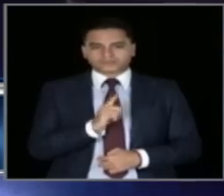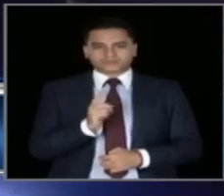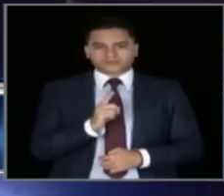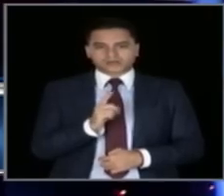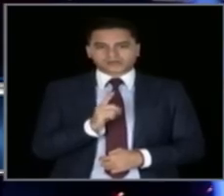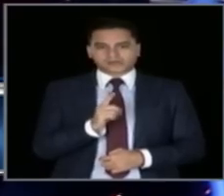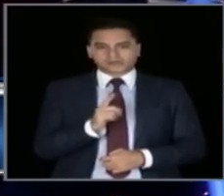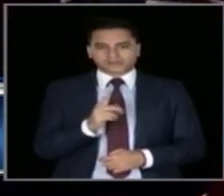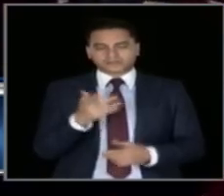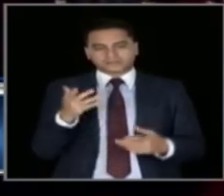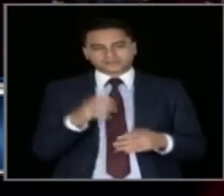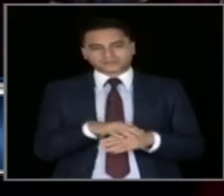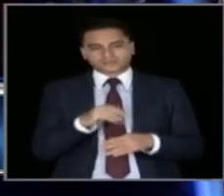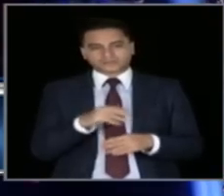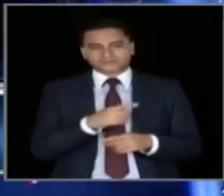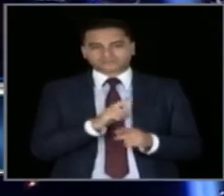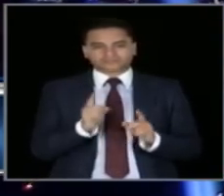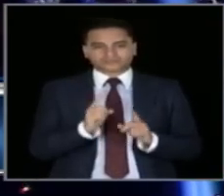إجابة خاطئة.